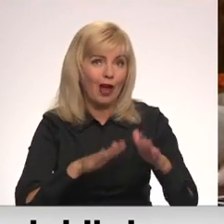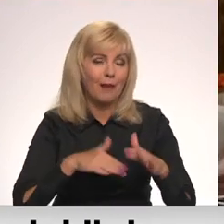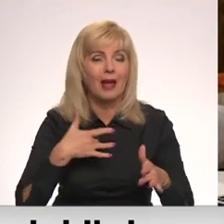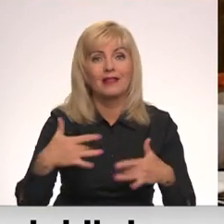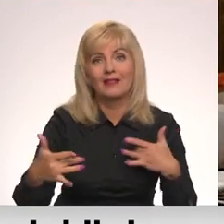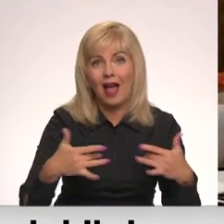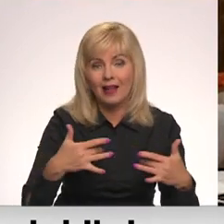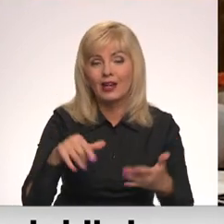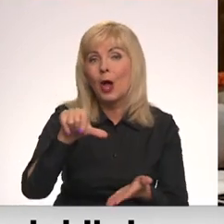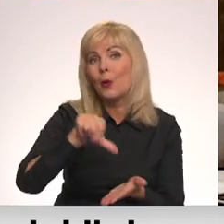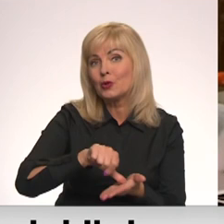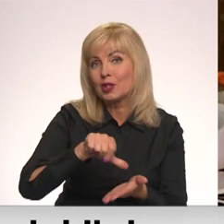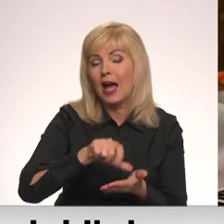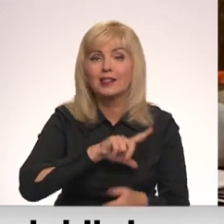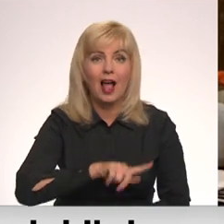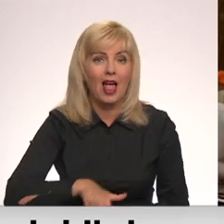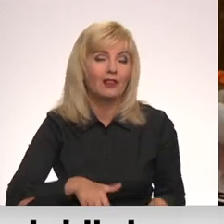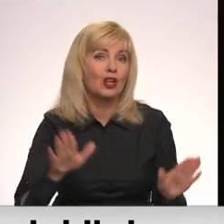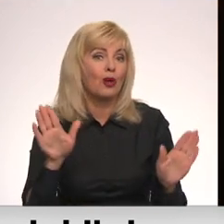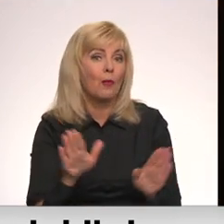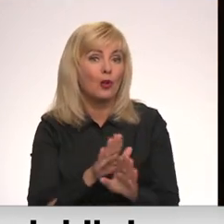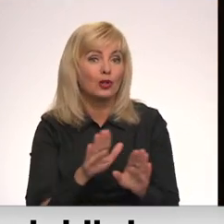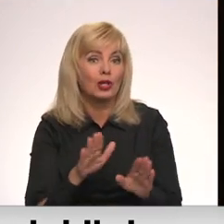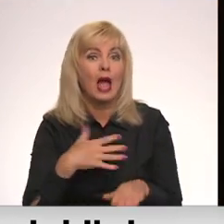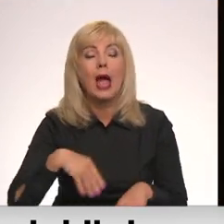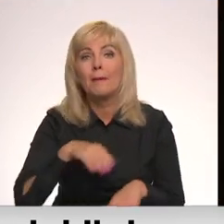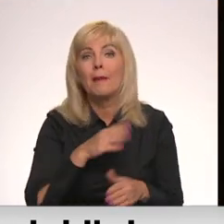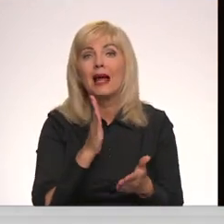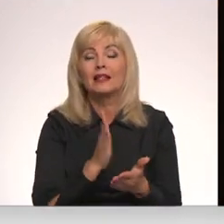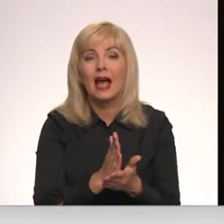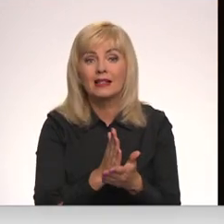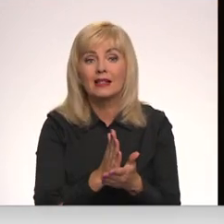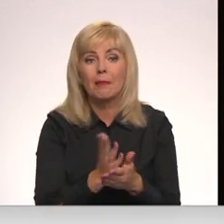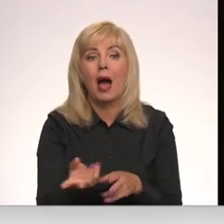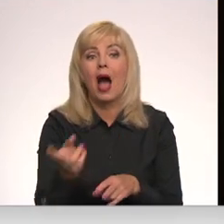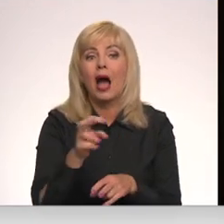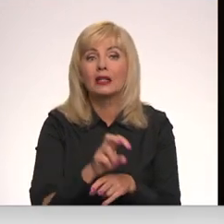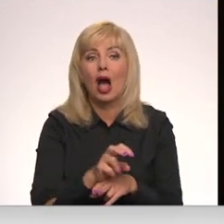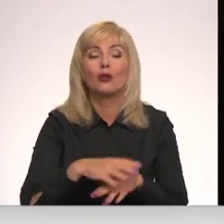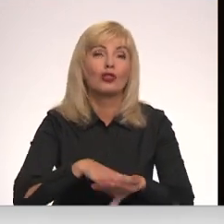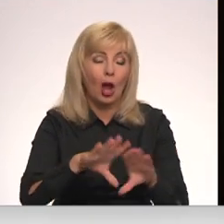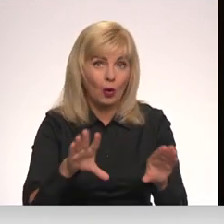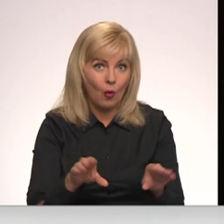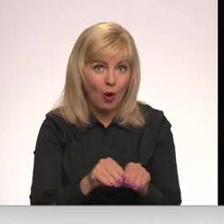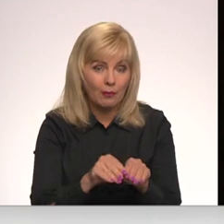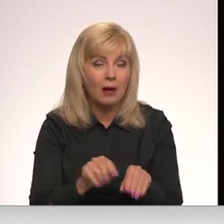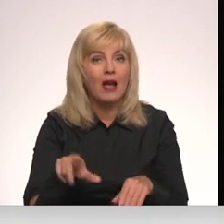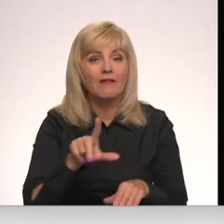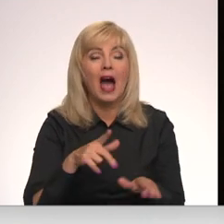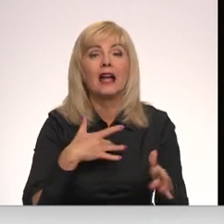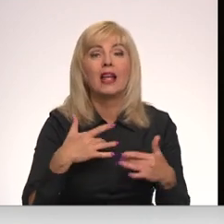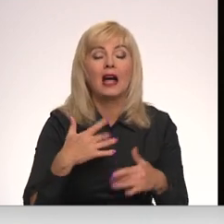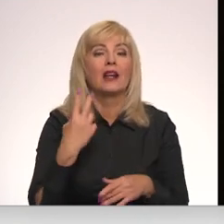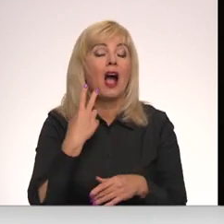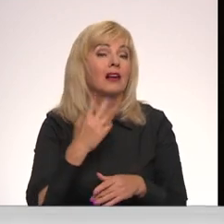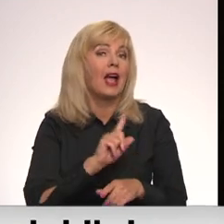teātri. Uzstājās arī latviešu mūziķi. Mēs esam atnākuši kopā. Vairāk teātri, kas Anglijā ir